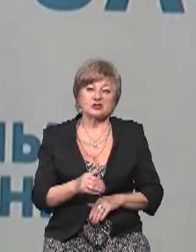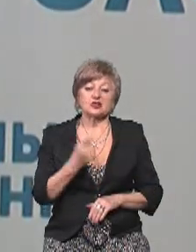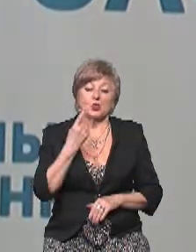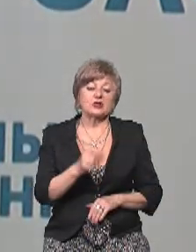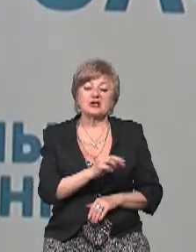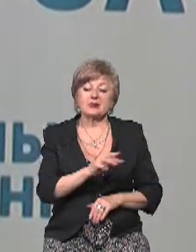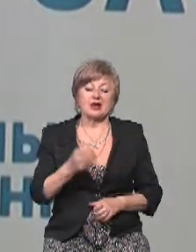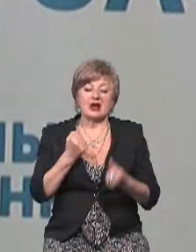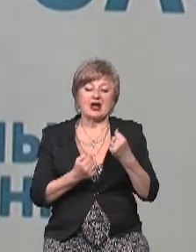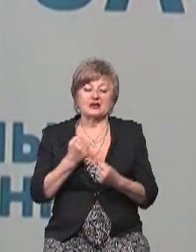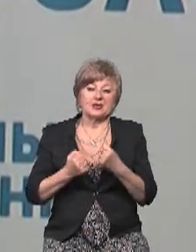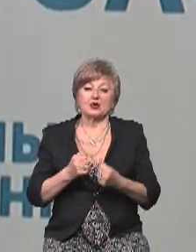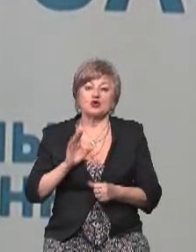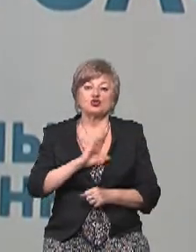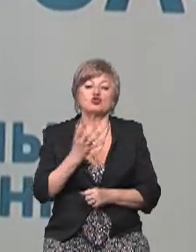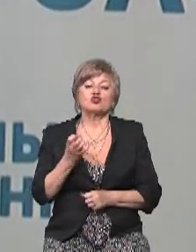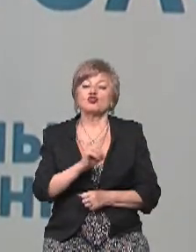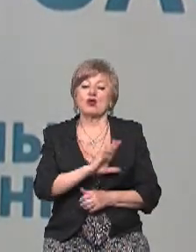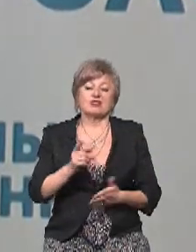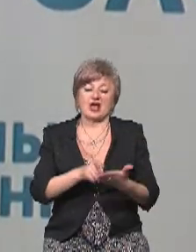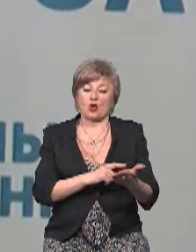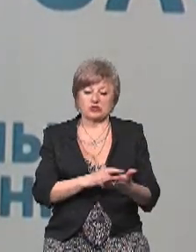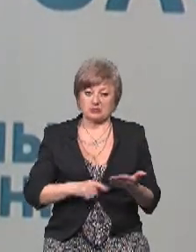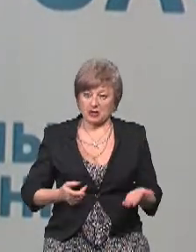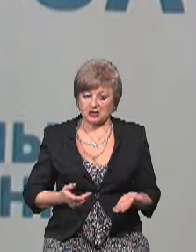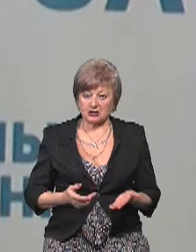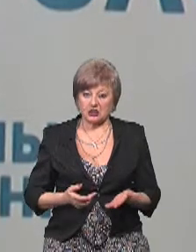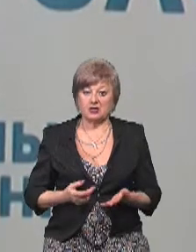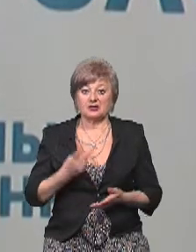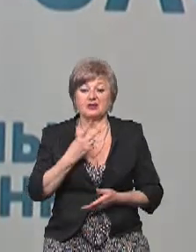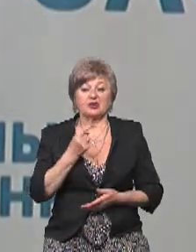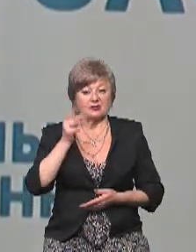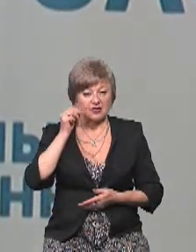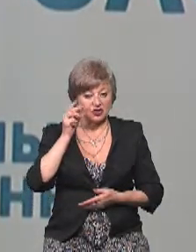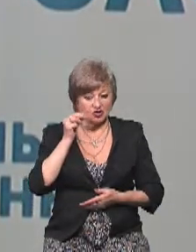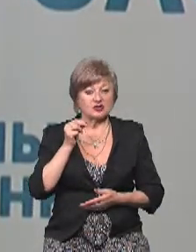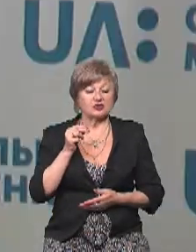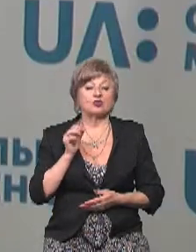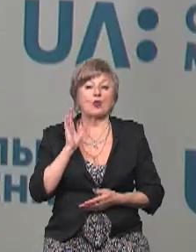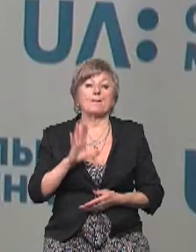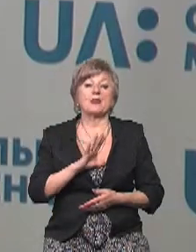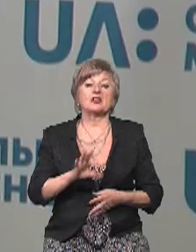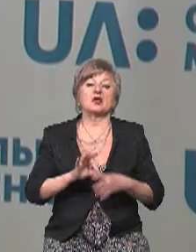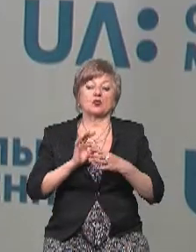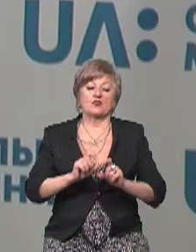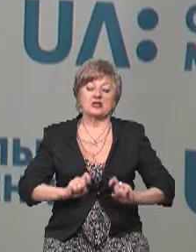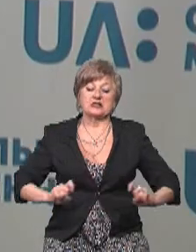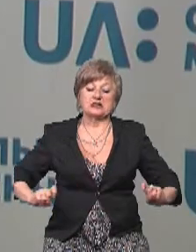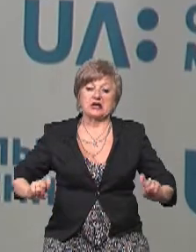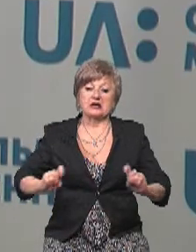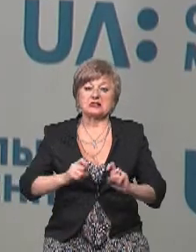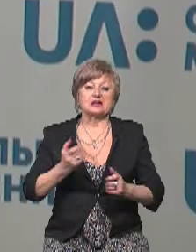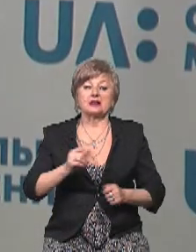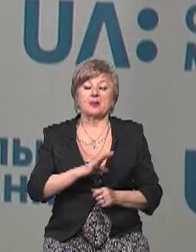мільйона автомобілів ще не розмитнено. 21 числа в приміщенні Міністерства інфраструктури було проведено засідання круглого столу, де